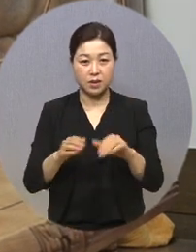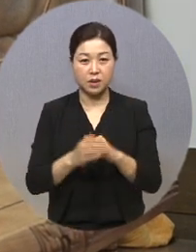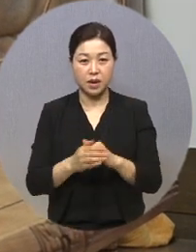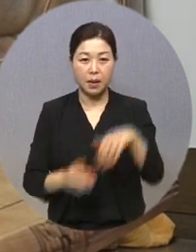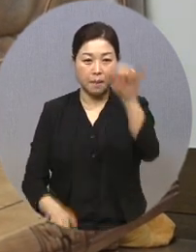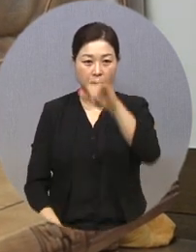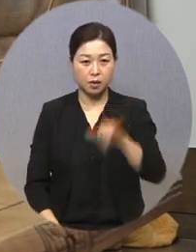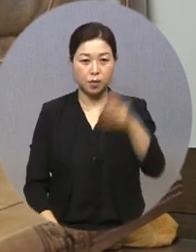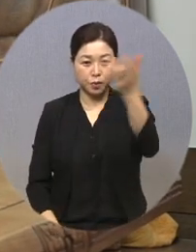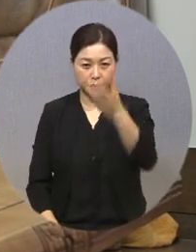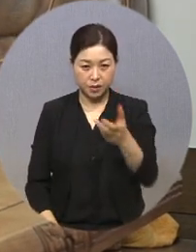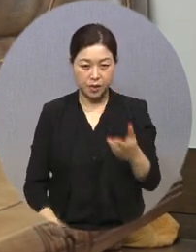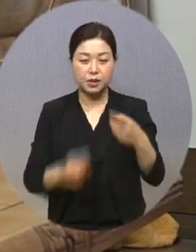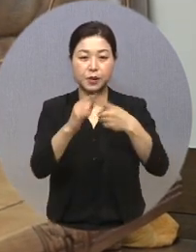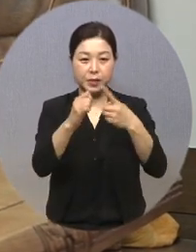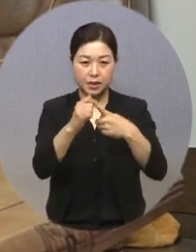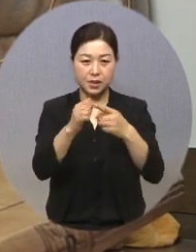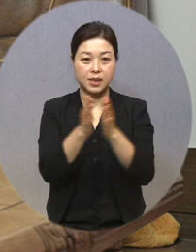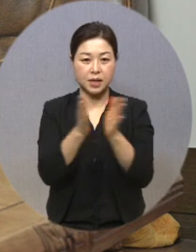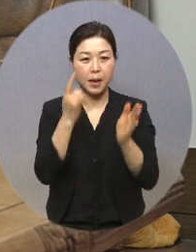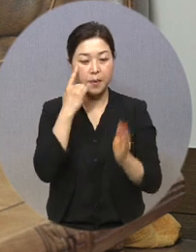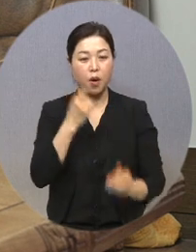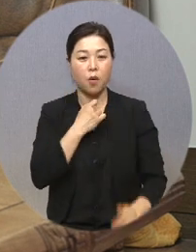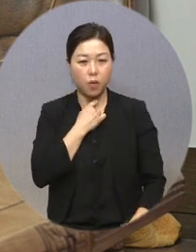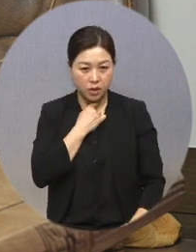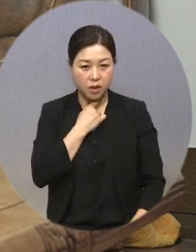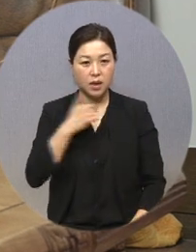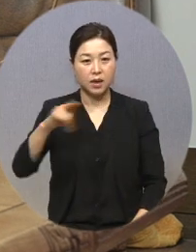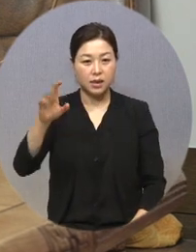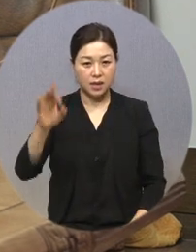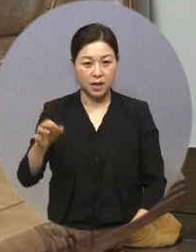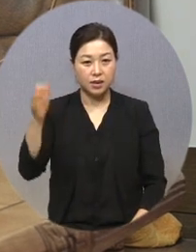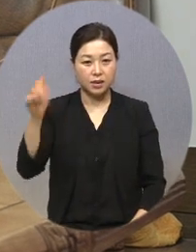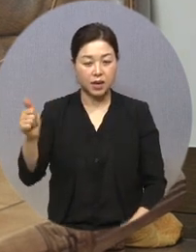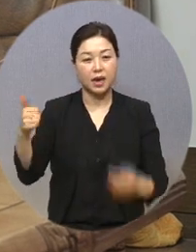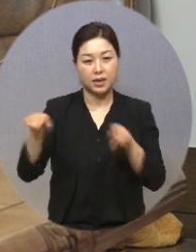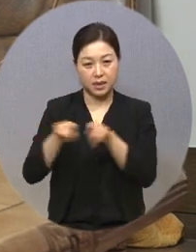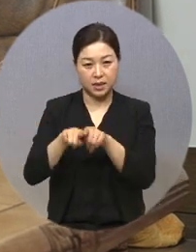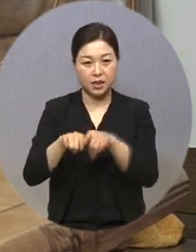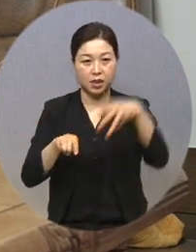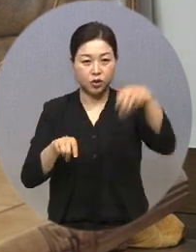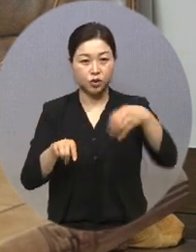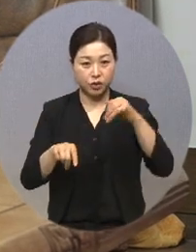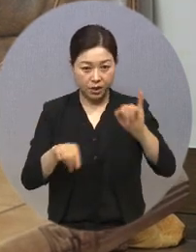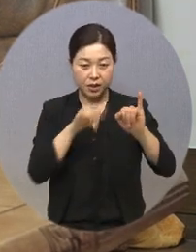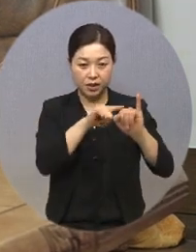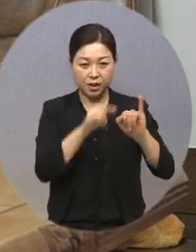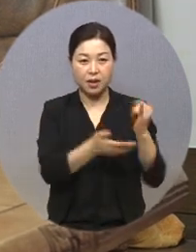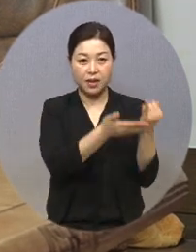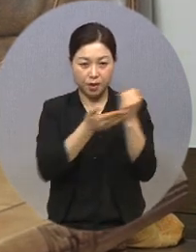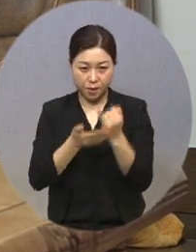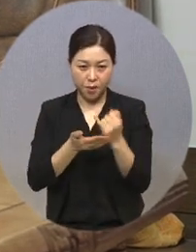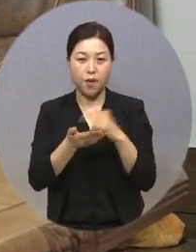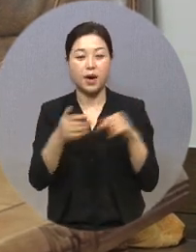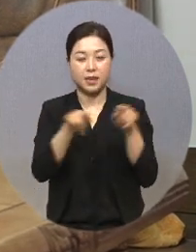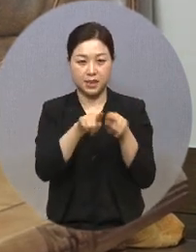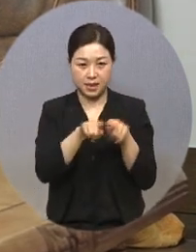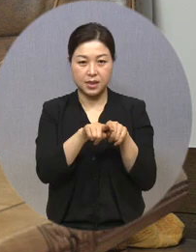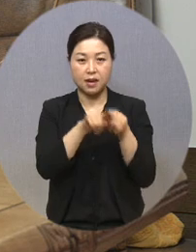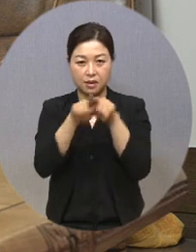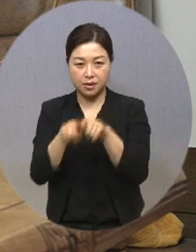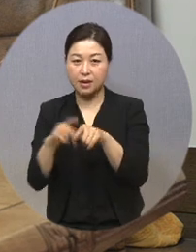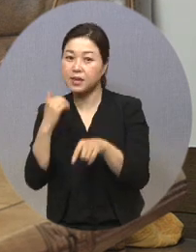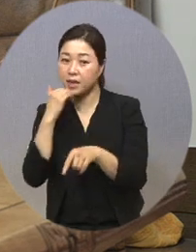해보려고 합니다. 저희 이제 장호준 씨와 저와 함께 해가지고 추리 누나를 픽업을 해가지고 저희들 기다리고 있는 다른 손님들이 있다고 해서 그분들 한번 만나러 가볼